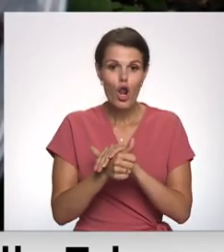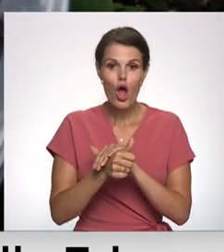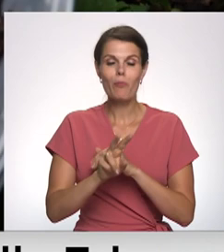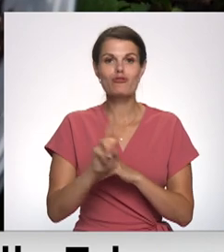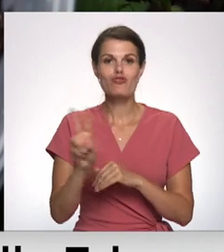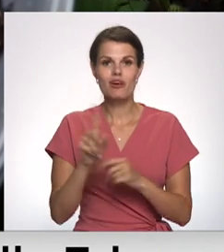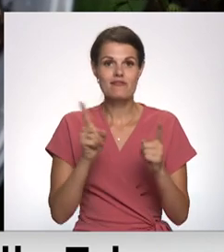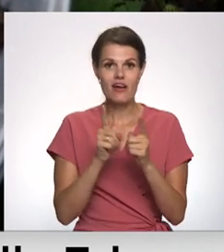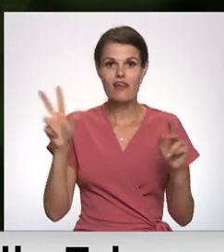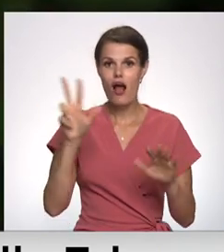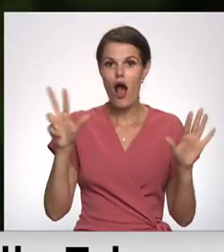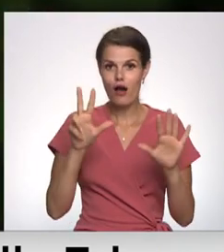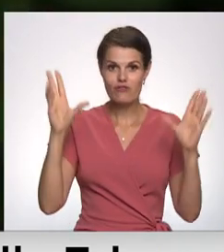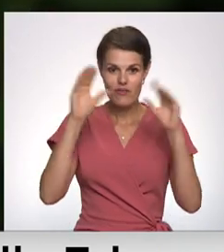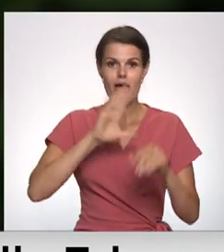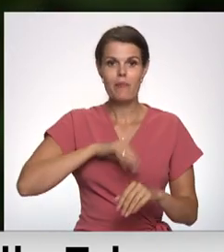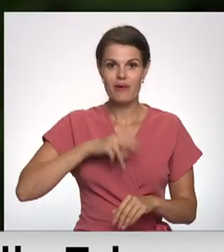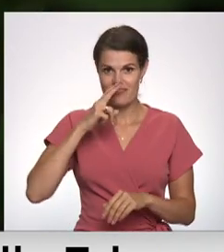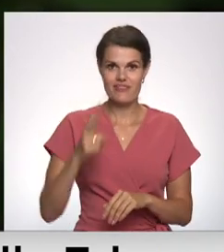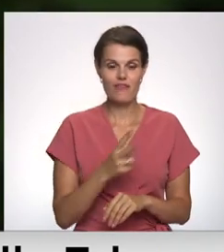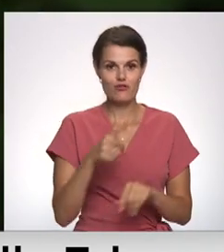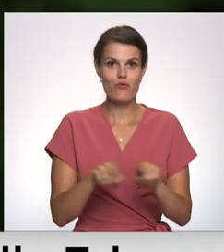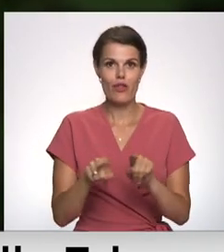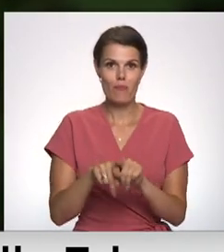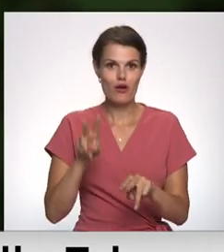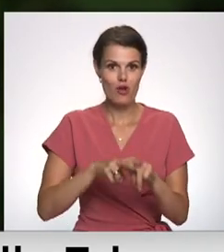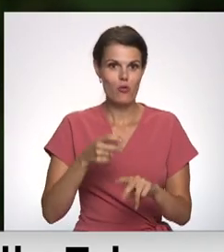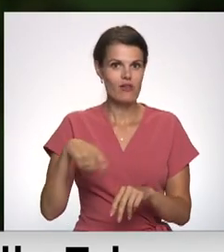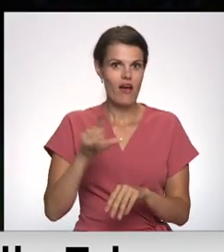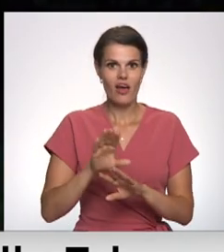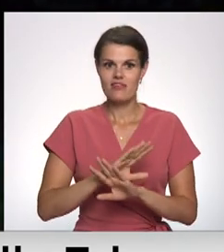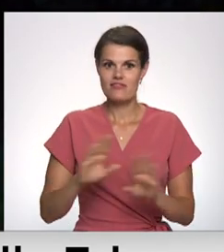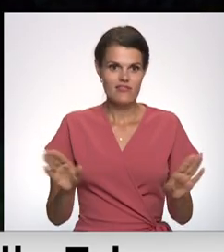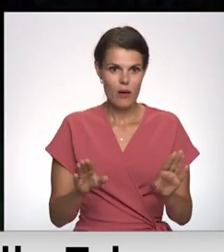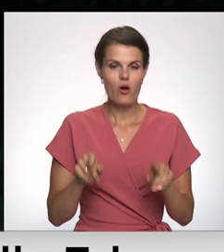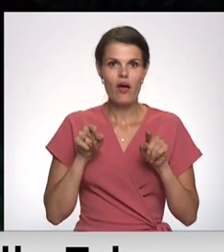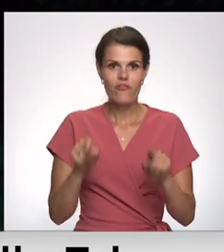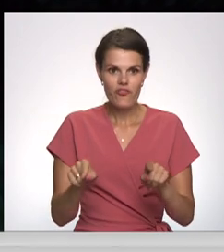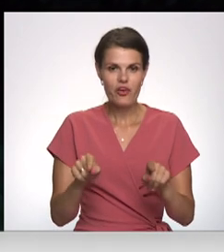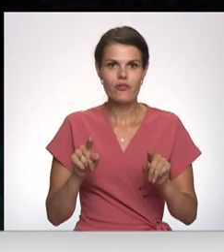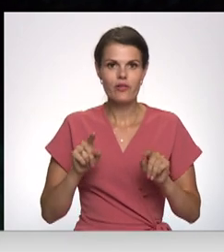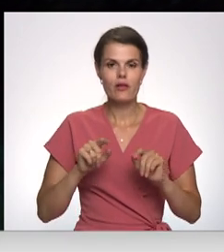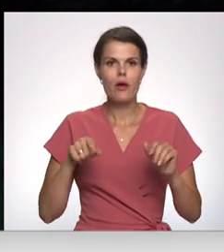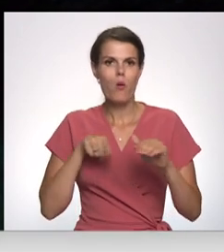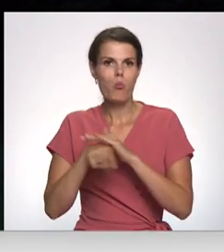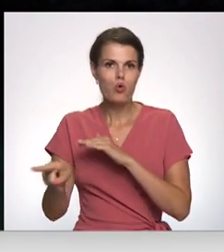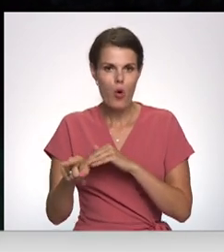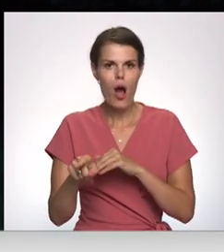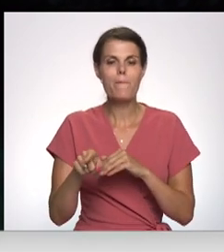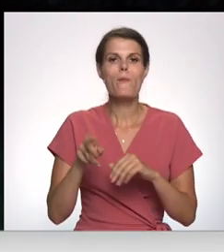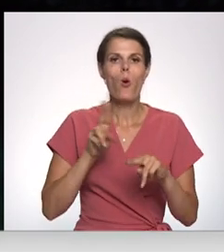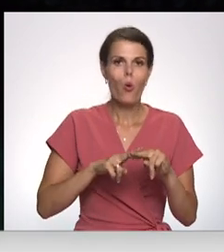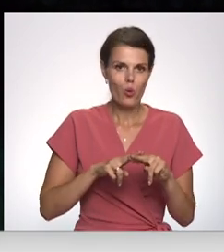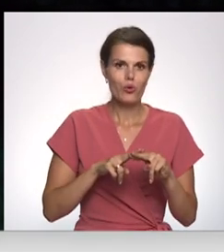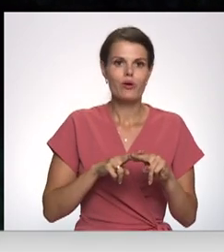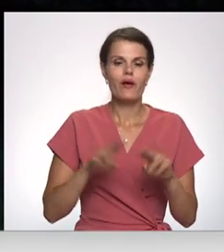satiec 8:00 vakarā, pēc 2 stundām tajā pašā vietā vairs neatradīsi. Viņi mērķtiecīgi dodas prom no tās teritorijas